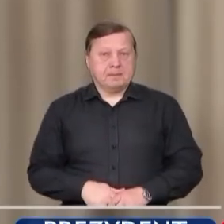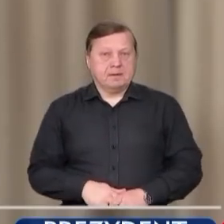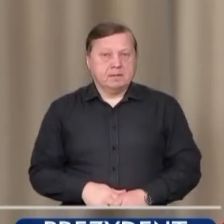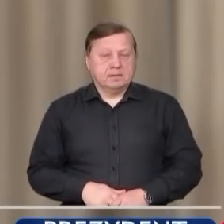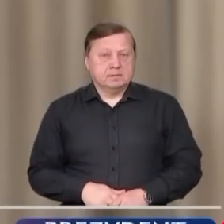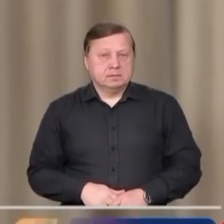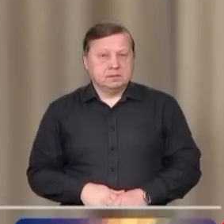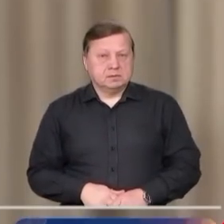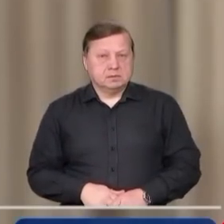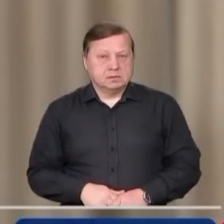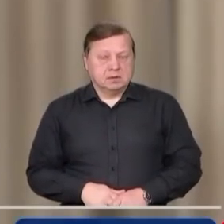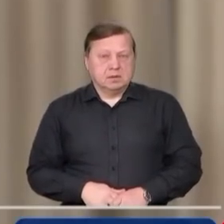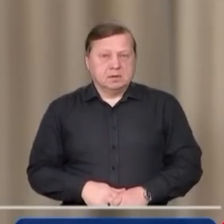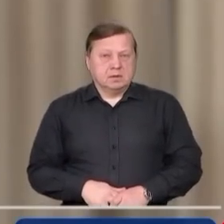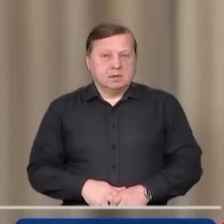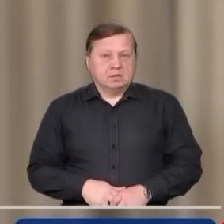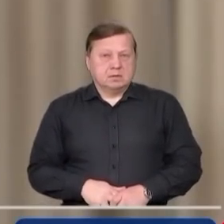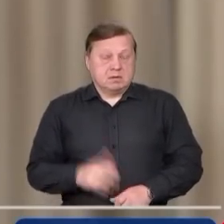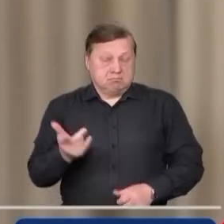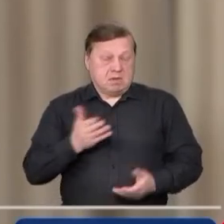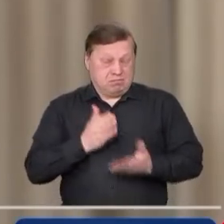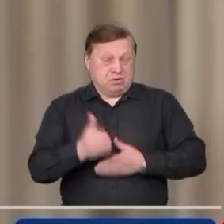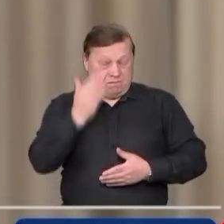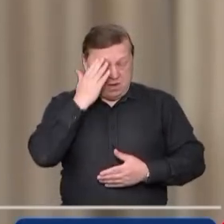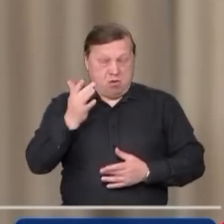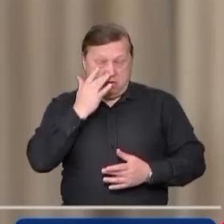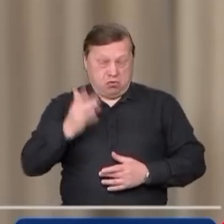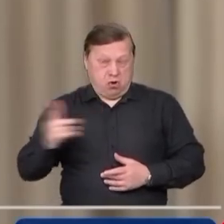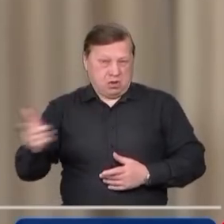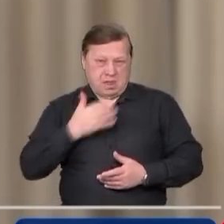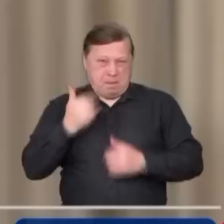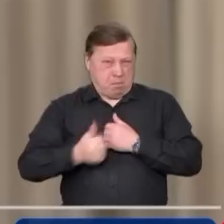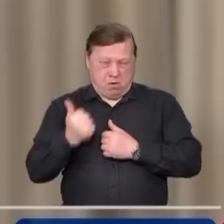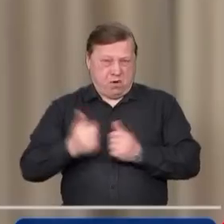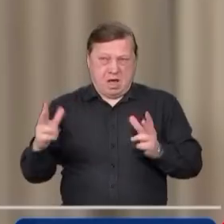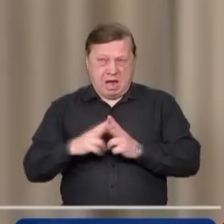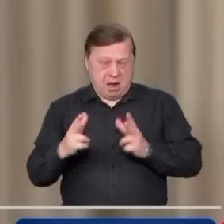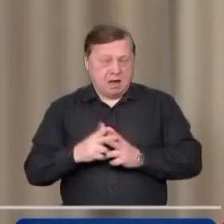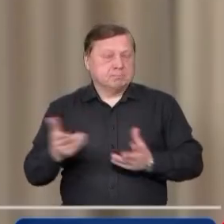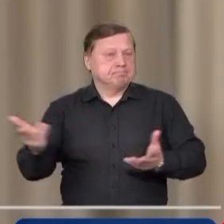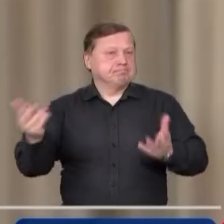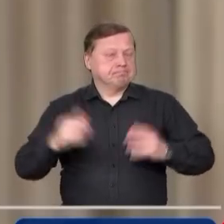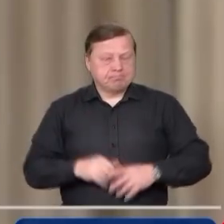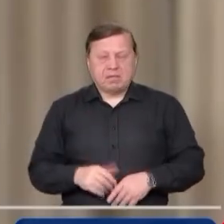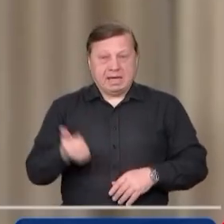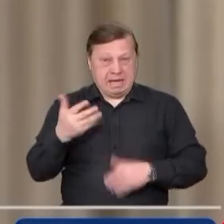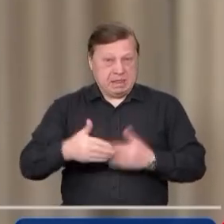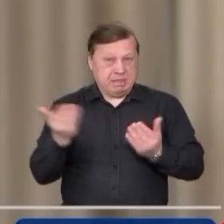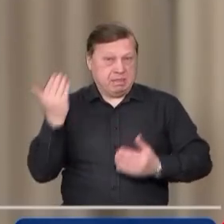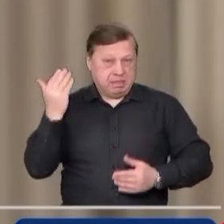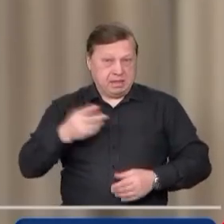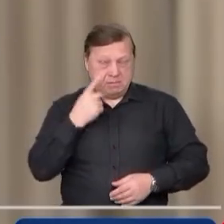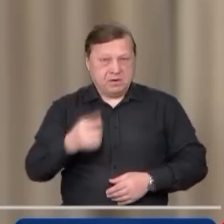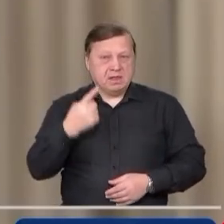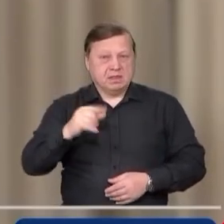w odpieraniu niesprowokowanej agresji rosyjskiej. Jak widzieliśmy kilka dni temu na przykładzie